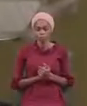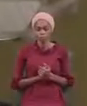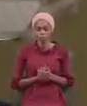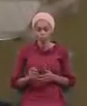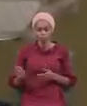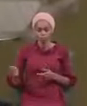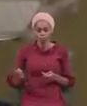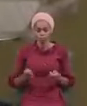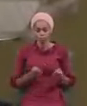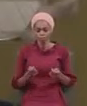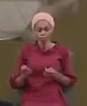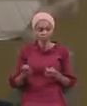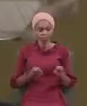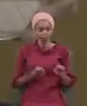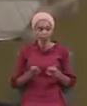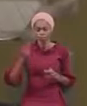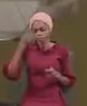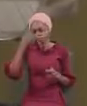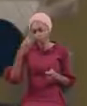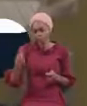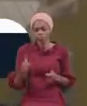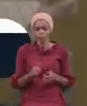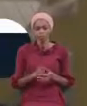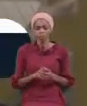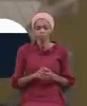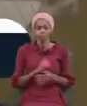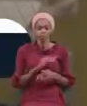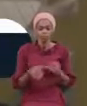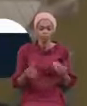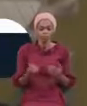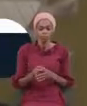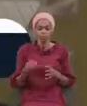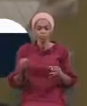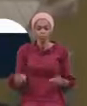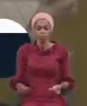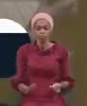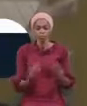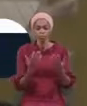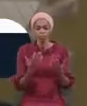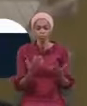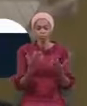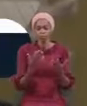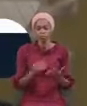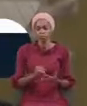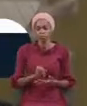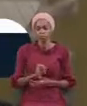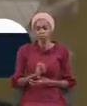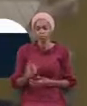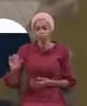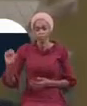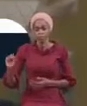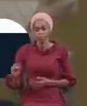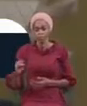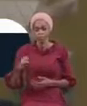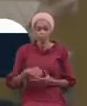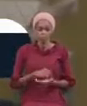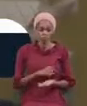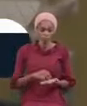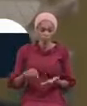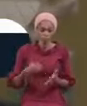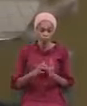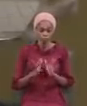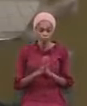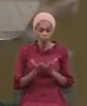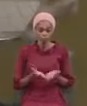régulation h nous voyons comment la réglementation pour des pour des